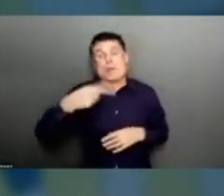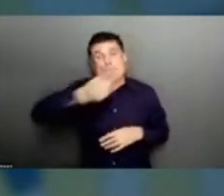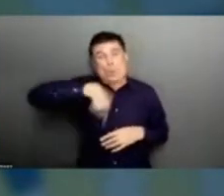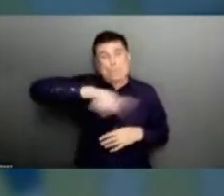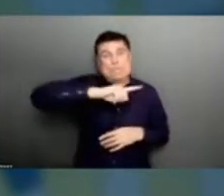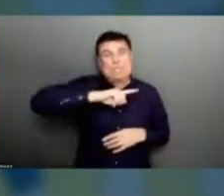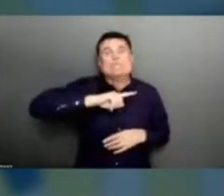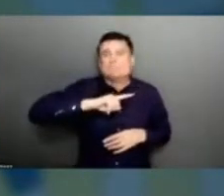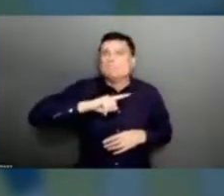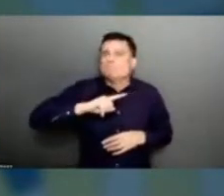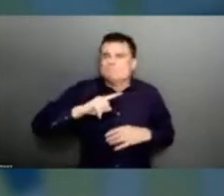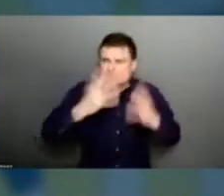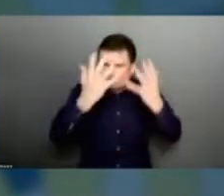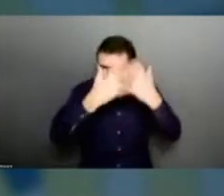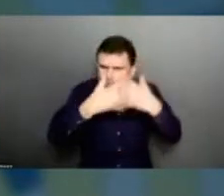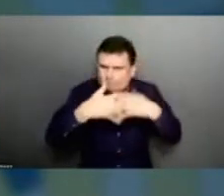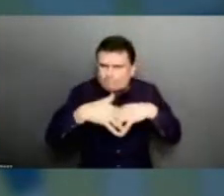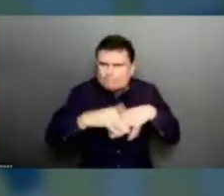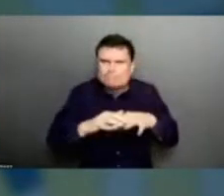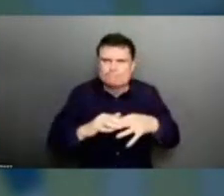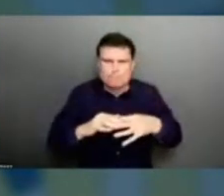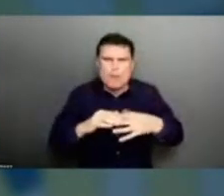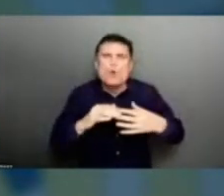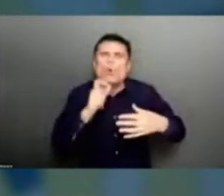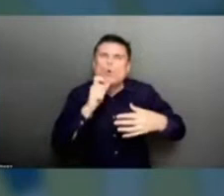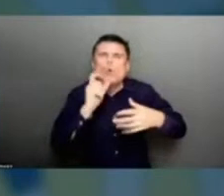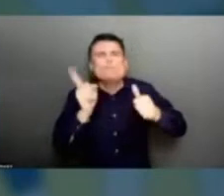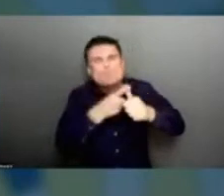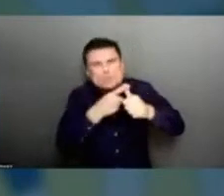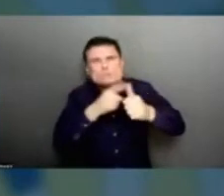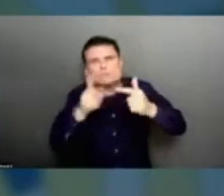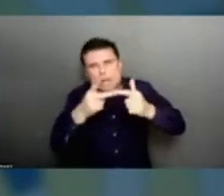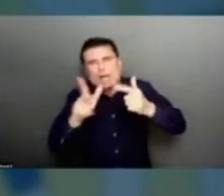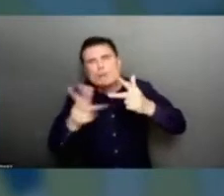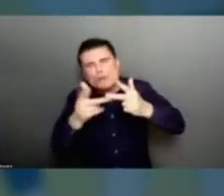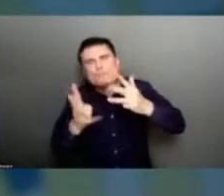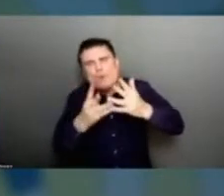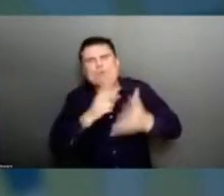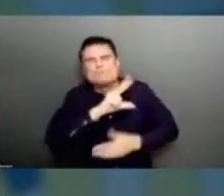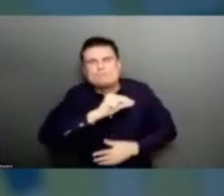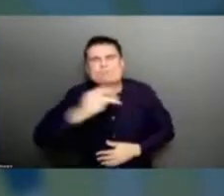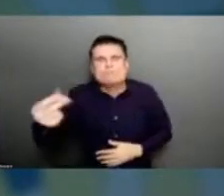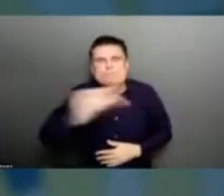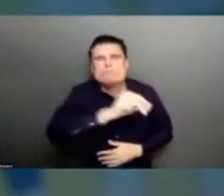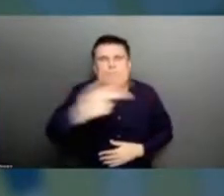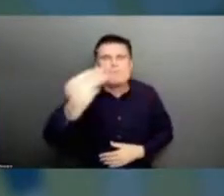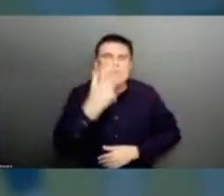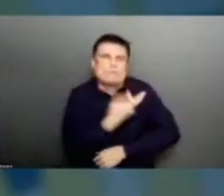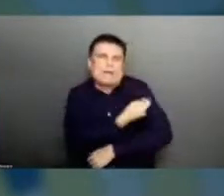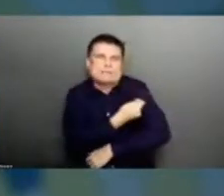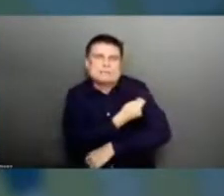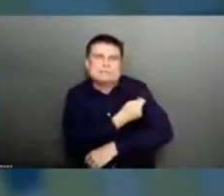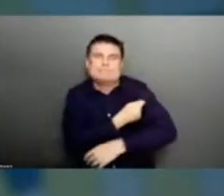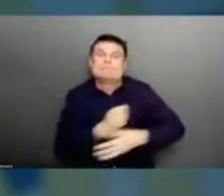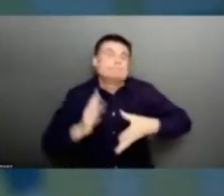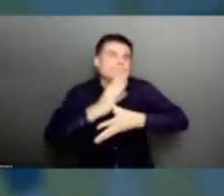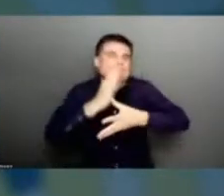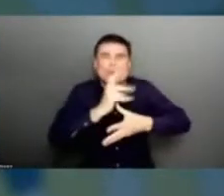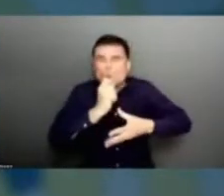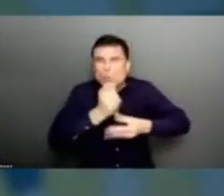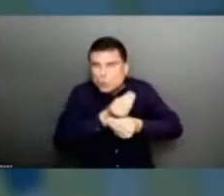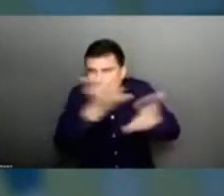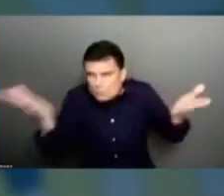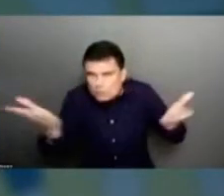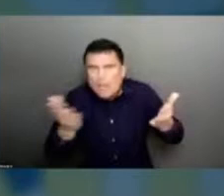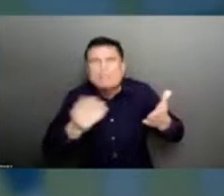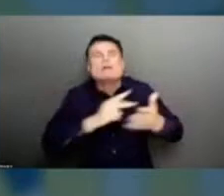呢， in the 它的 coming 储存 weeks. 要求低一点，所以呢 And 也 we've 要需 also 求量 made 大 the 一点。 decision 那么我 based 们也 on 是 looking 先 at 要 all 莫 of 德 the 纳， data, 再 the 要 modeling 辉 from 瑞。 BC 那么目前